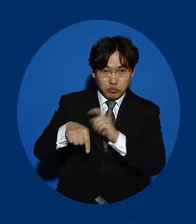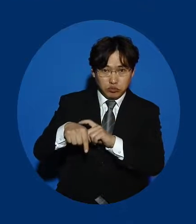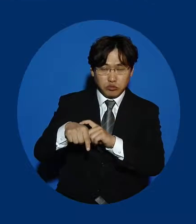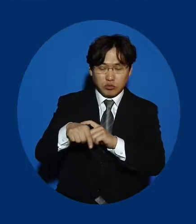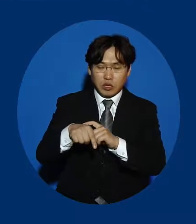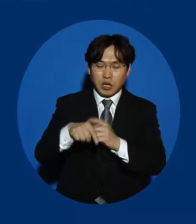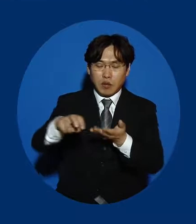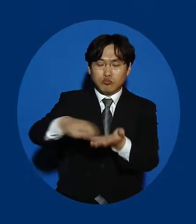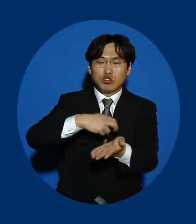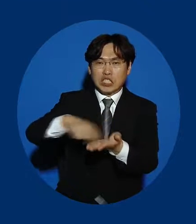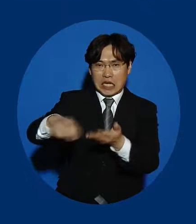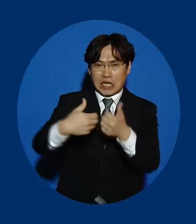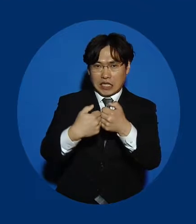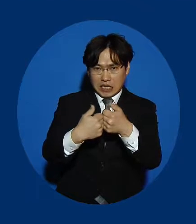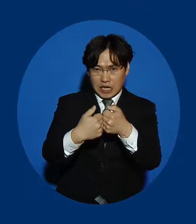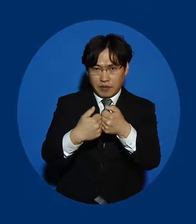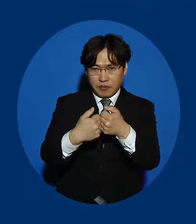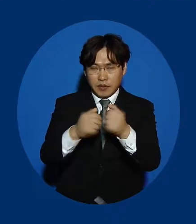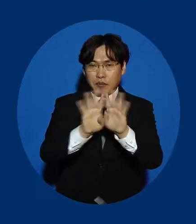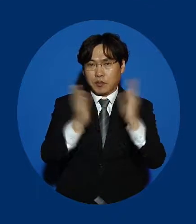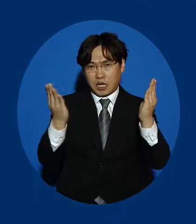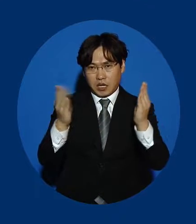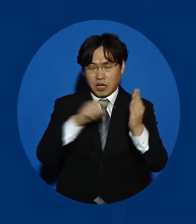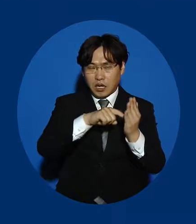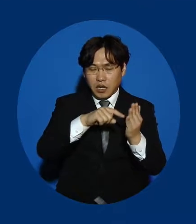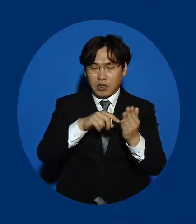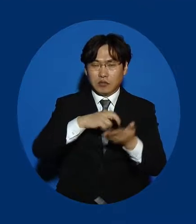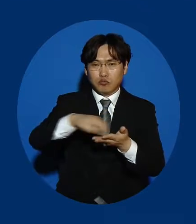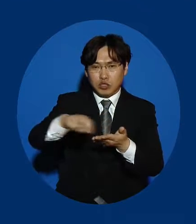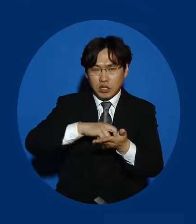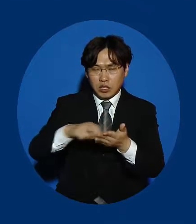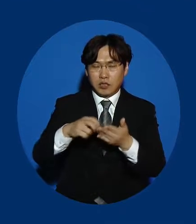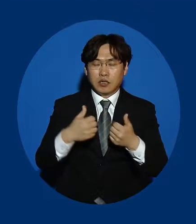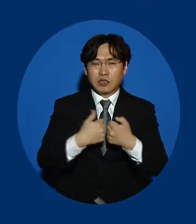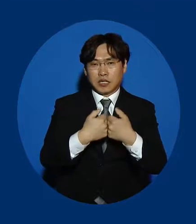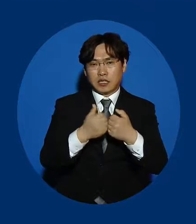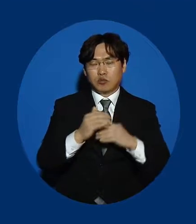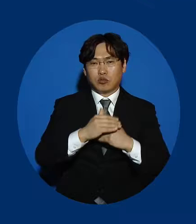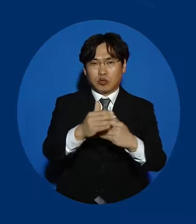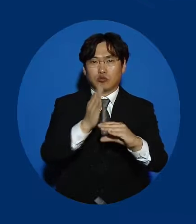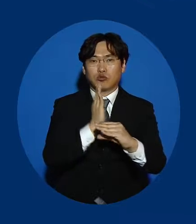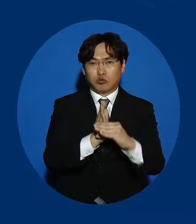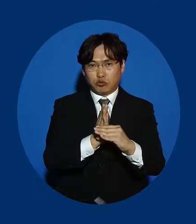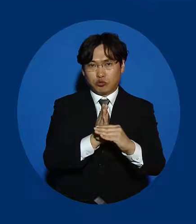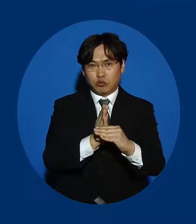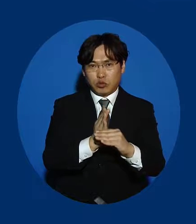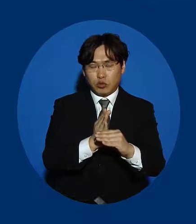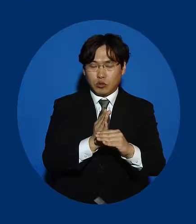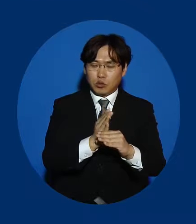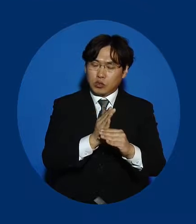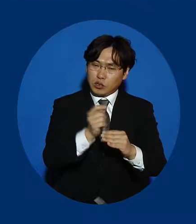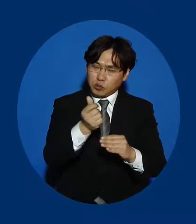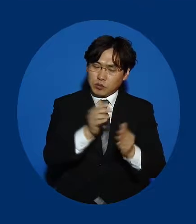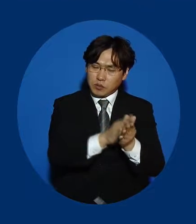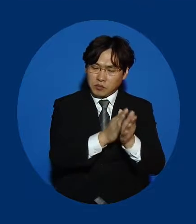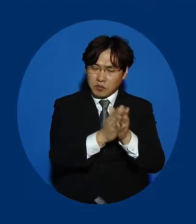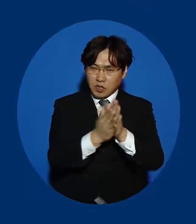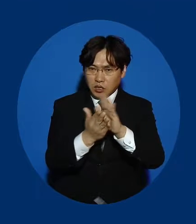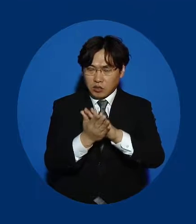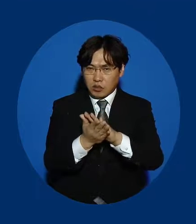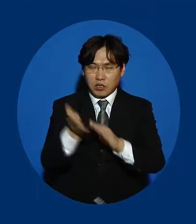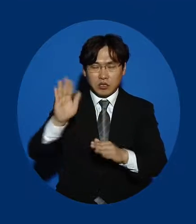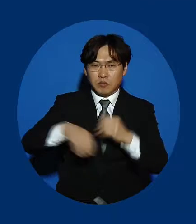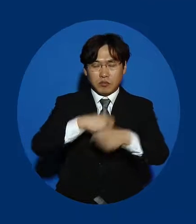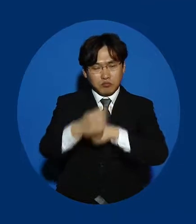상담은 지금 올해 들어서 계속 문제가 되니까 문자 상담을 좀 하고 있고 조금씩 바꾸고는 있지만 아직까지